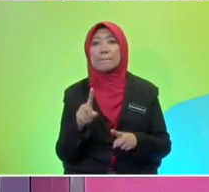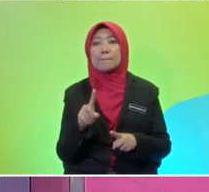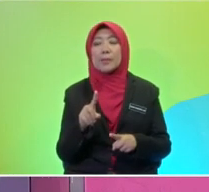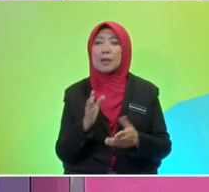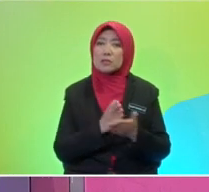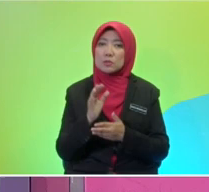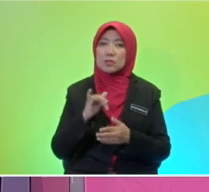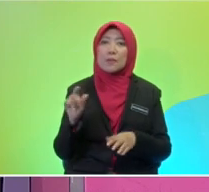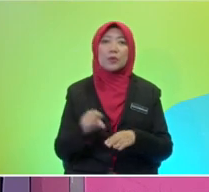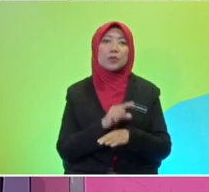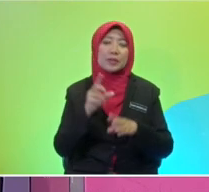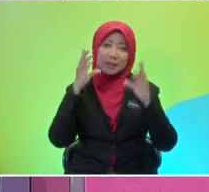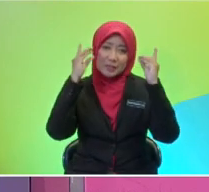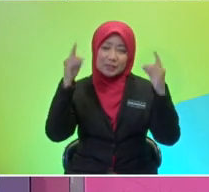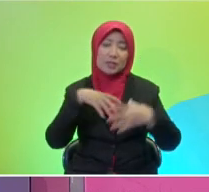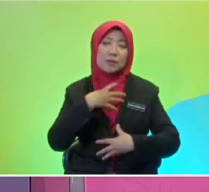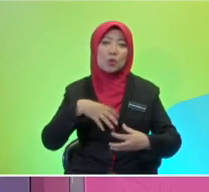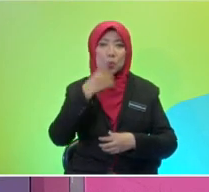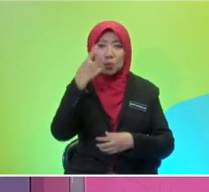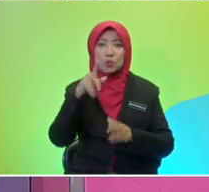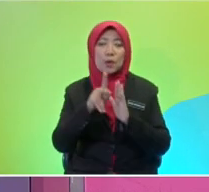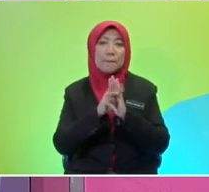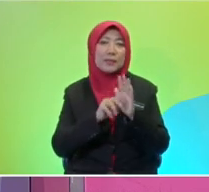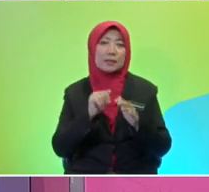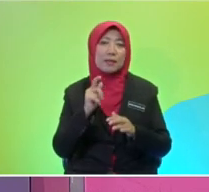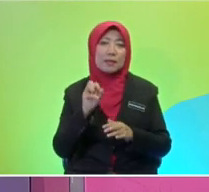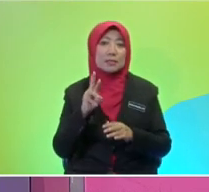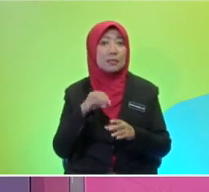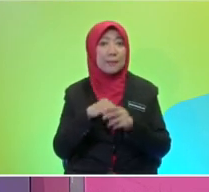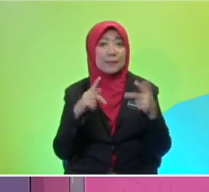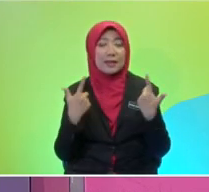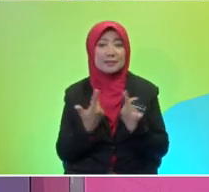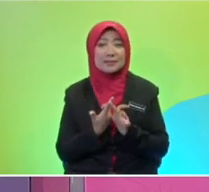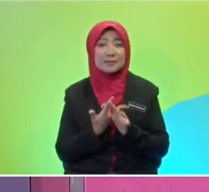kita gunakan juga jadi hibur untuk mentasi murid di dalam kelas